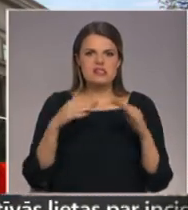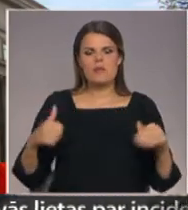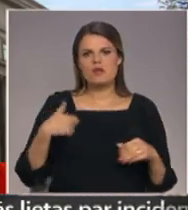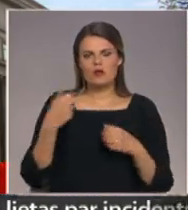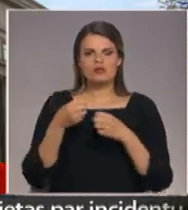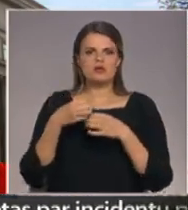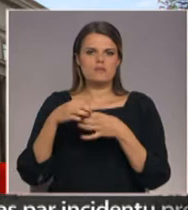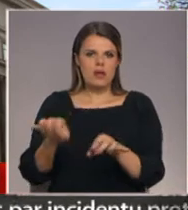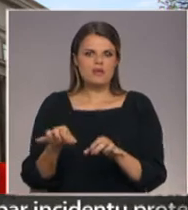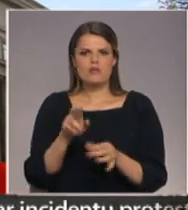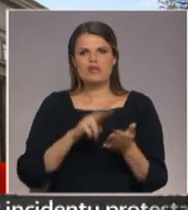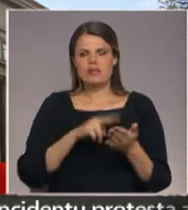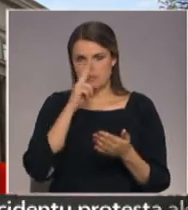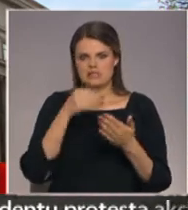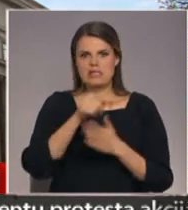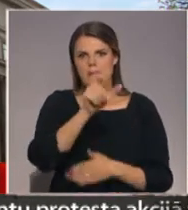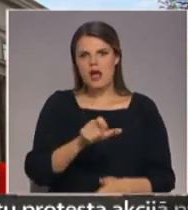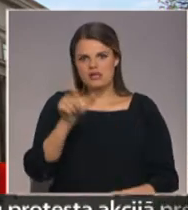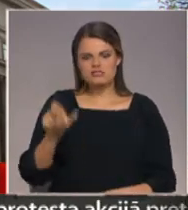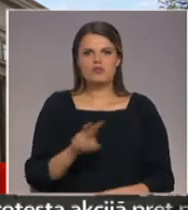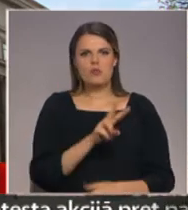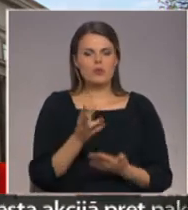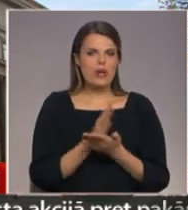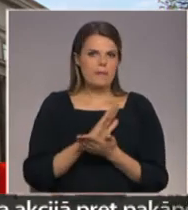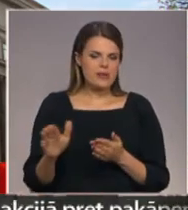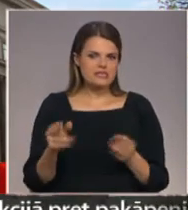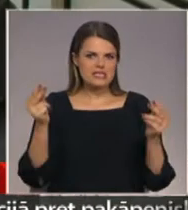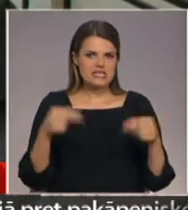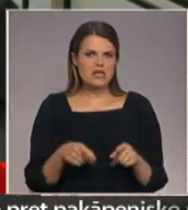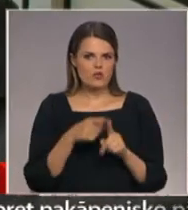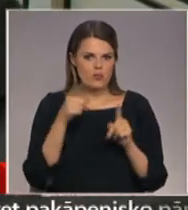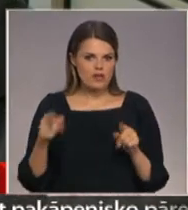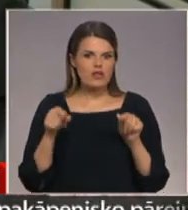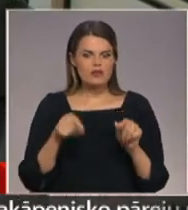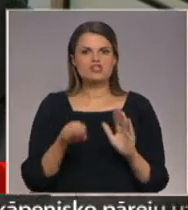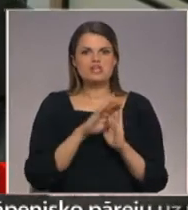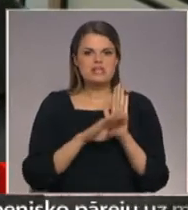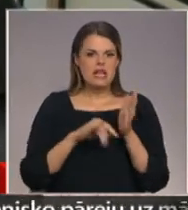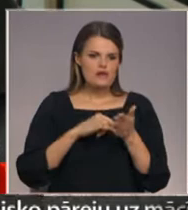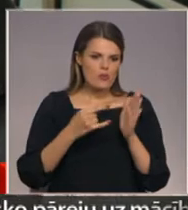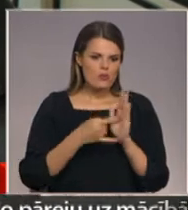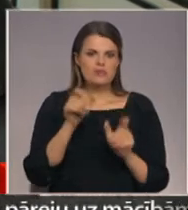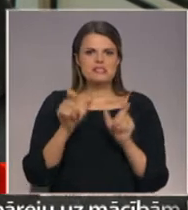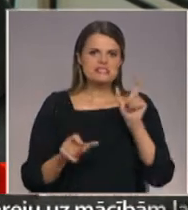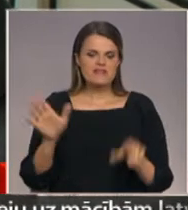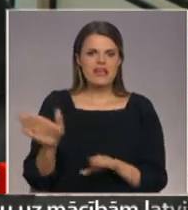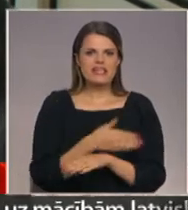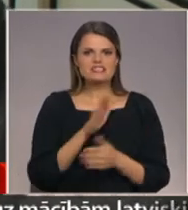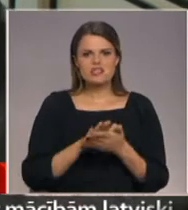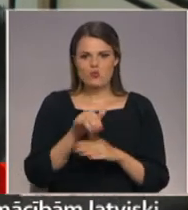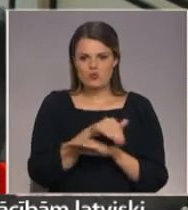telpām īres maksas nemaksātājus un personas, kurām beidzies līguma termiņš. Šis likuma projekts cilvēkus izdzen uz